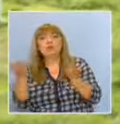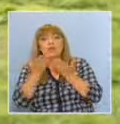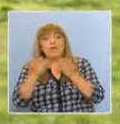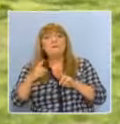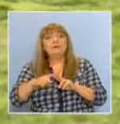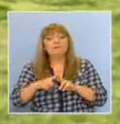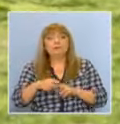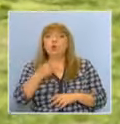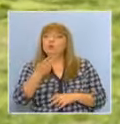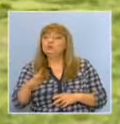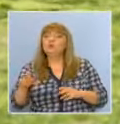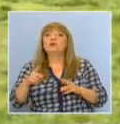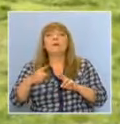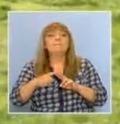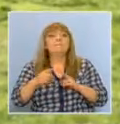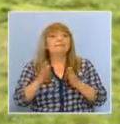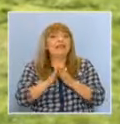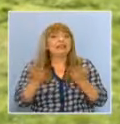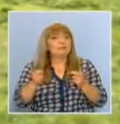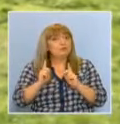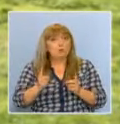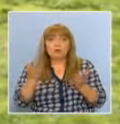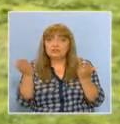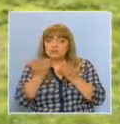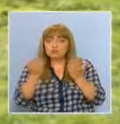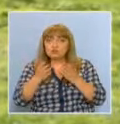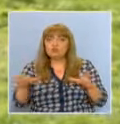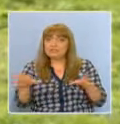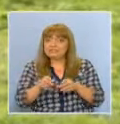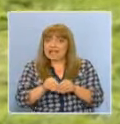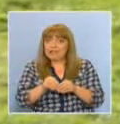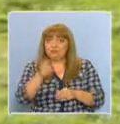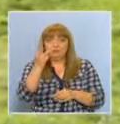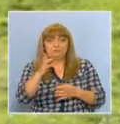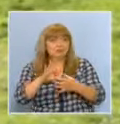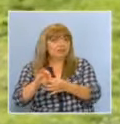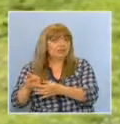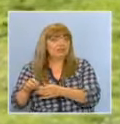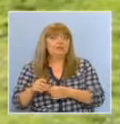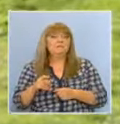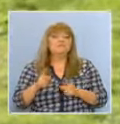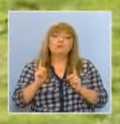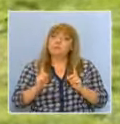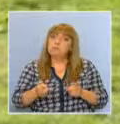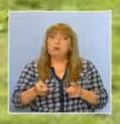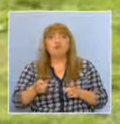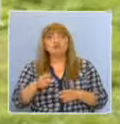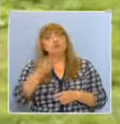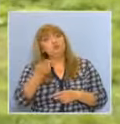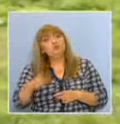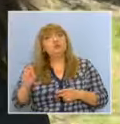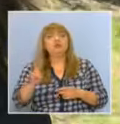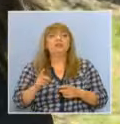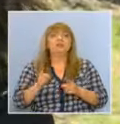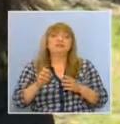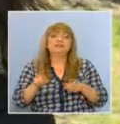така по три заедно? Еми, обикновено не съм мислила, че три предмета може да се обединят и мисля, че може и други да стане